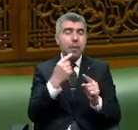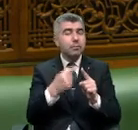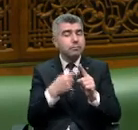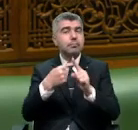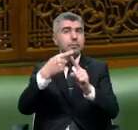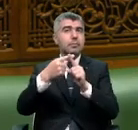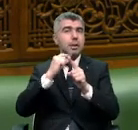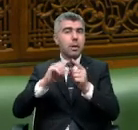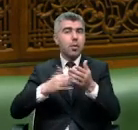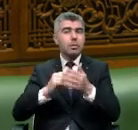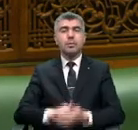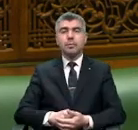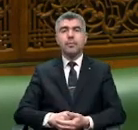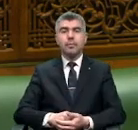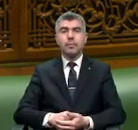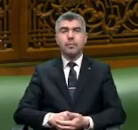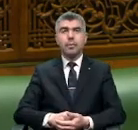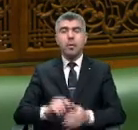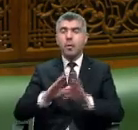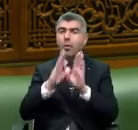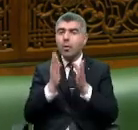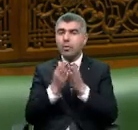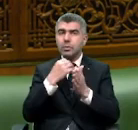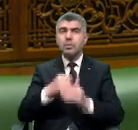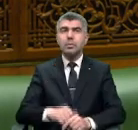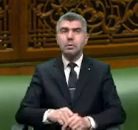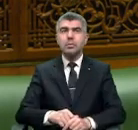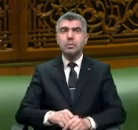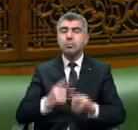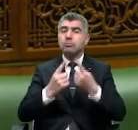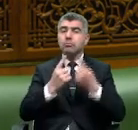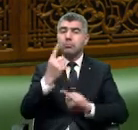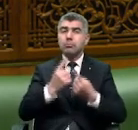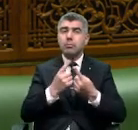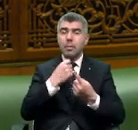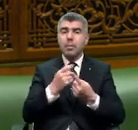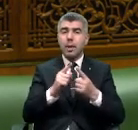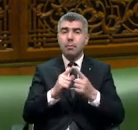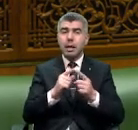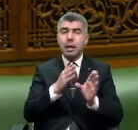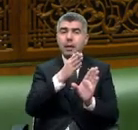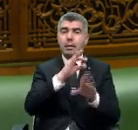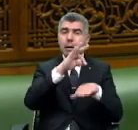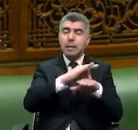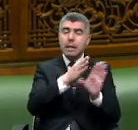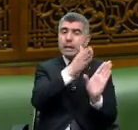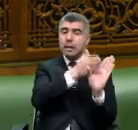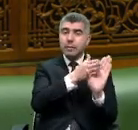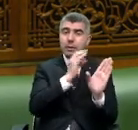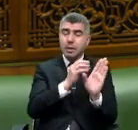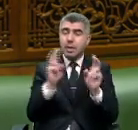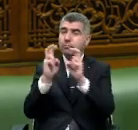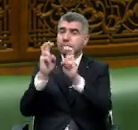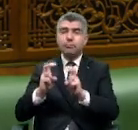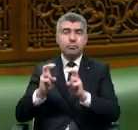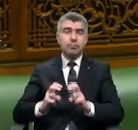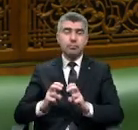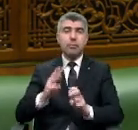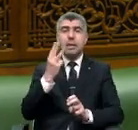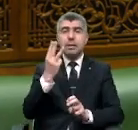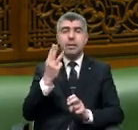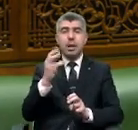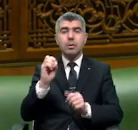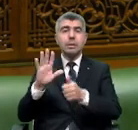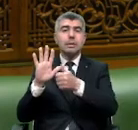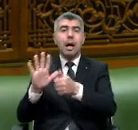عن متناول عامه المغاربه. نخلص للقول اننا في هذا الباب كنسجل عزا في قطاع الصحه النفسيه ببلادنا، حيث يوجد حاليا